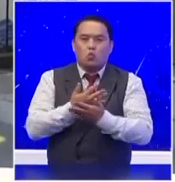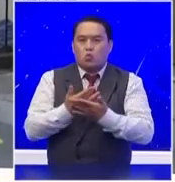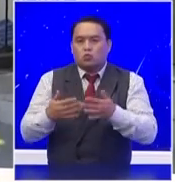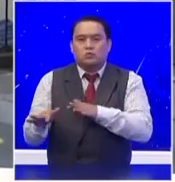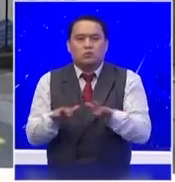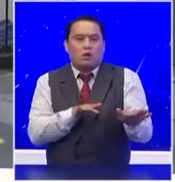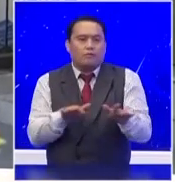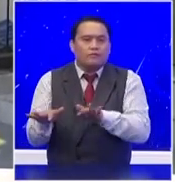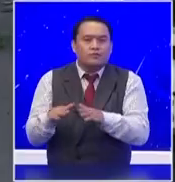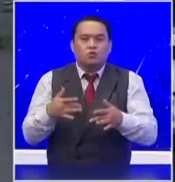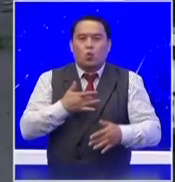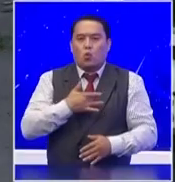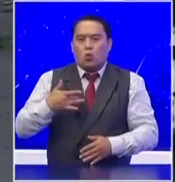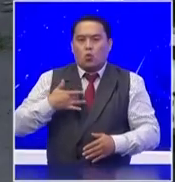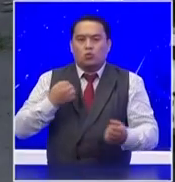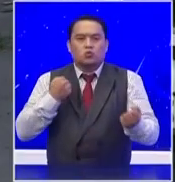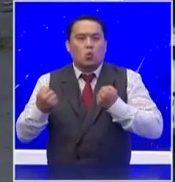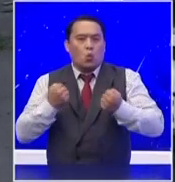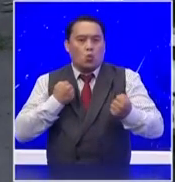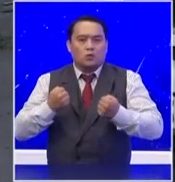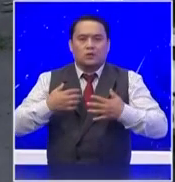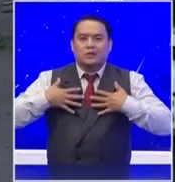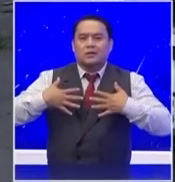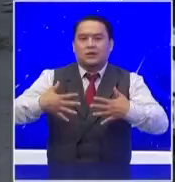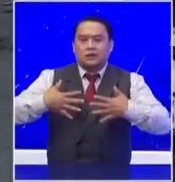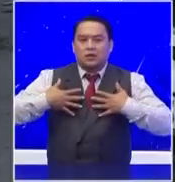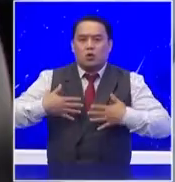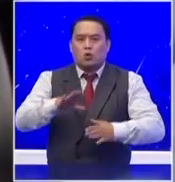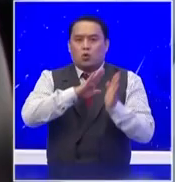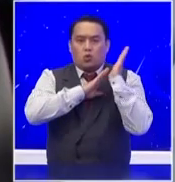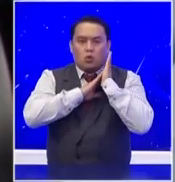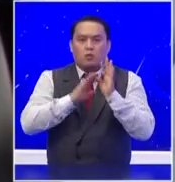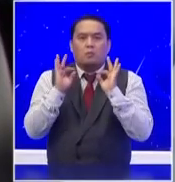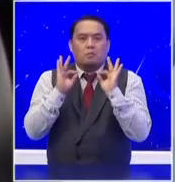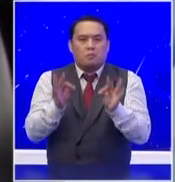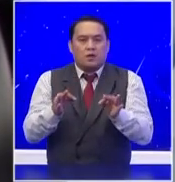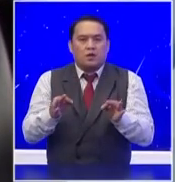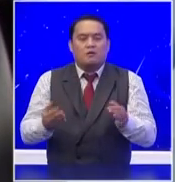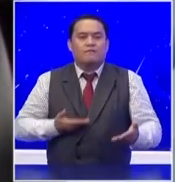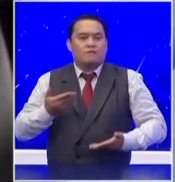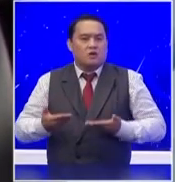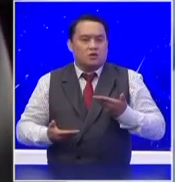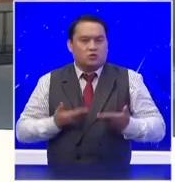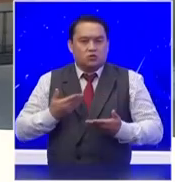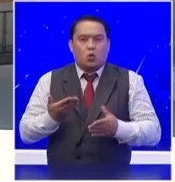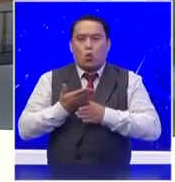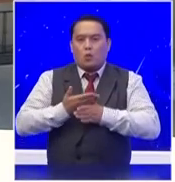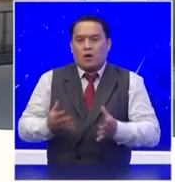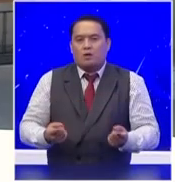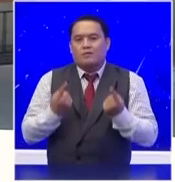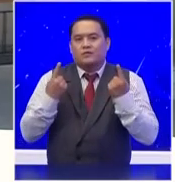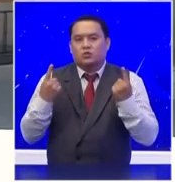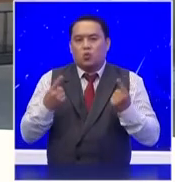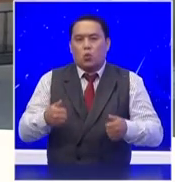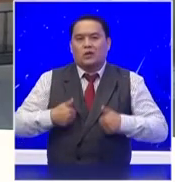қажет. Әсіресе өкпеге жаттығу керек, бұл өз кезегінде ұйқының дұрыс болуымен қатар, сергек жүруге де көмегі зор. Сонымен қоса,